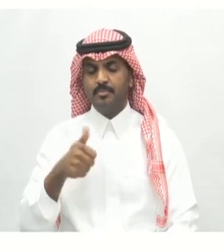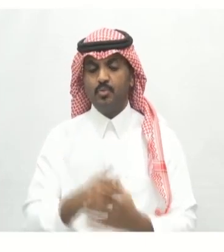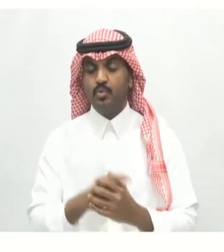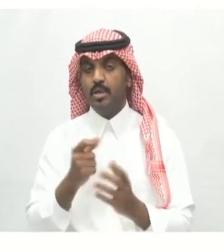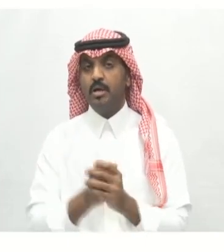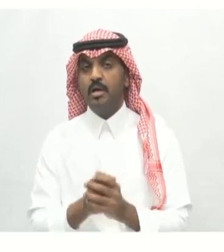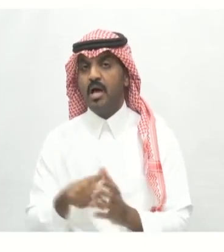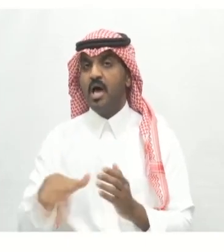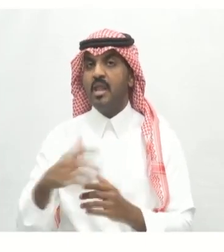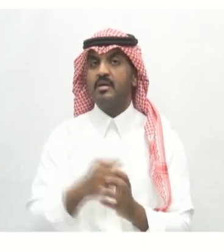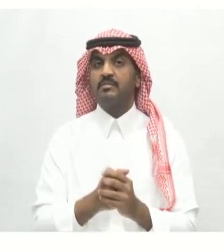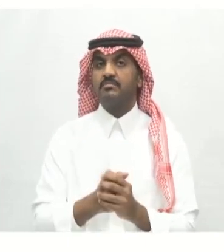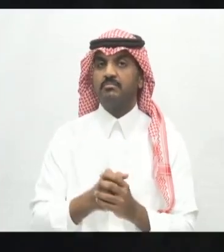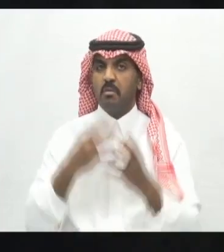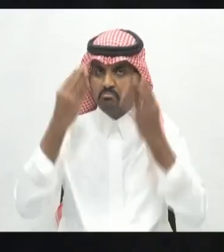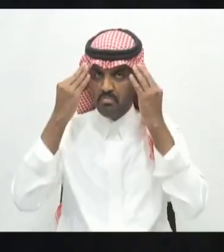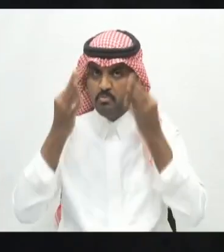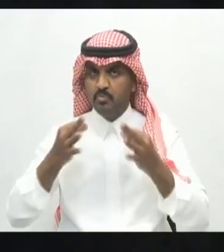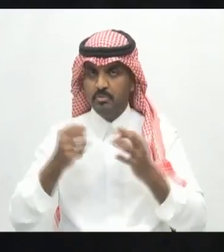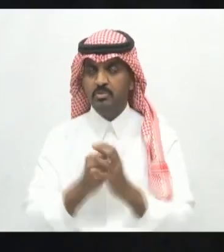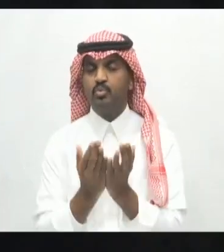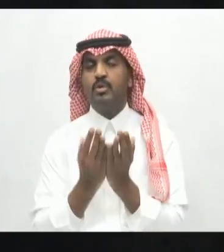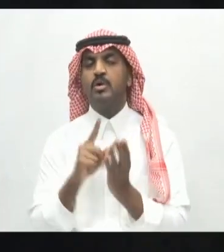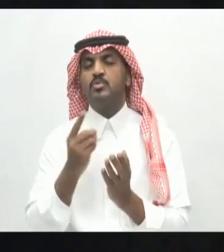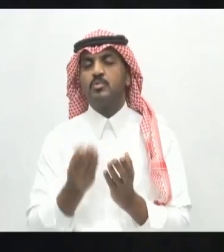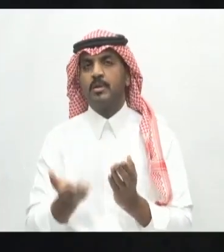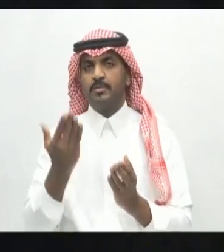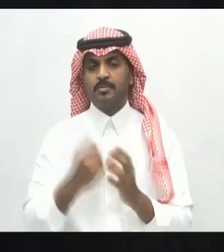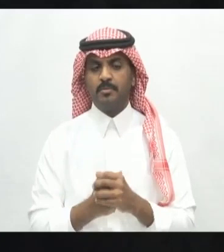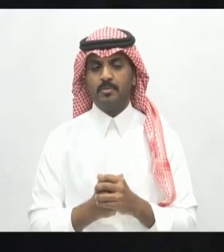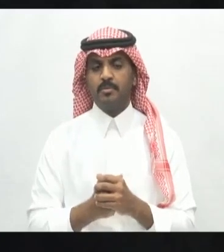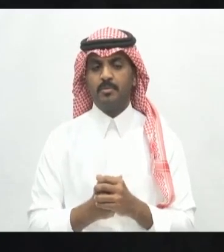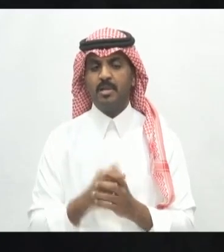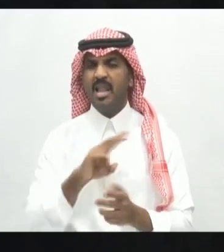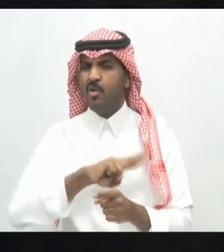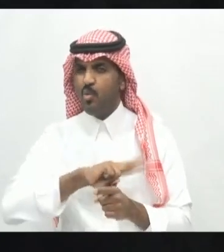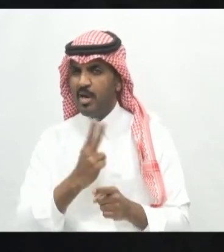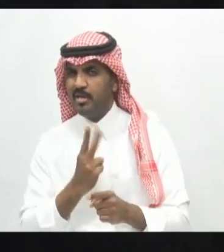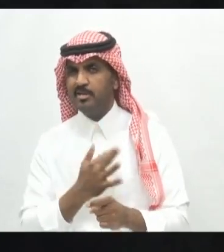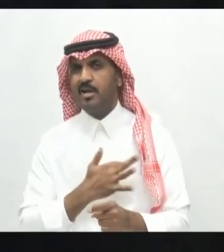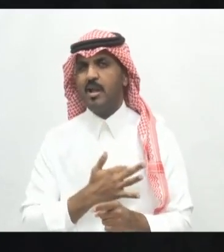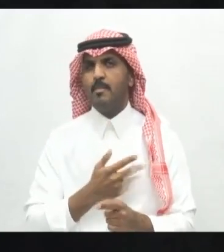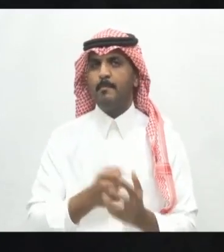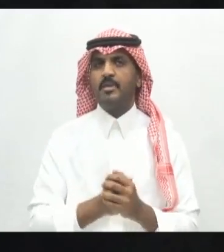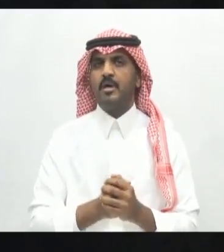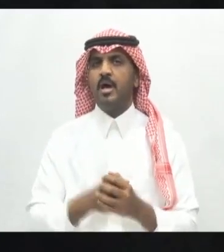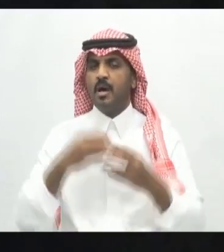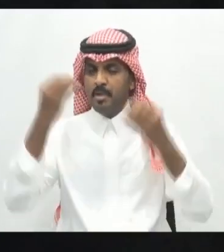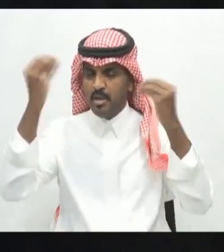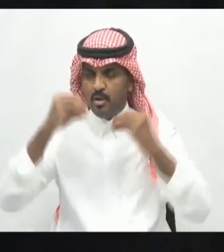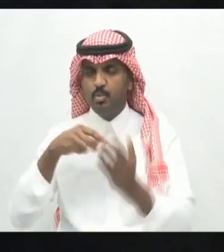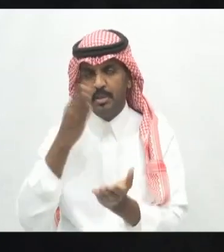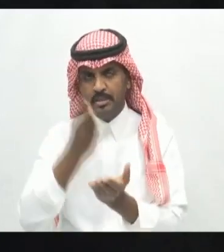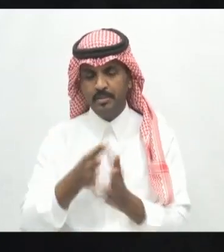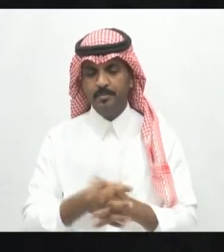العباد الراسخون في العلم يدعون الله سبحانه وتعالى بان لا يزيق قلوبهم بعد ان من عليهم بالهدايه